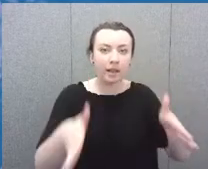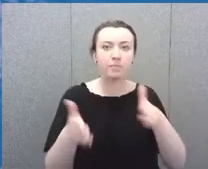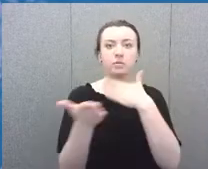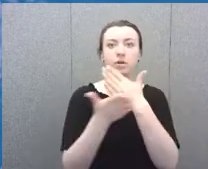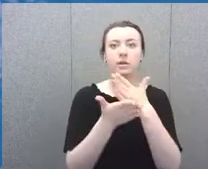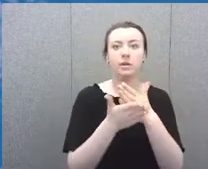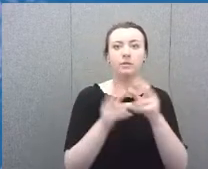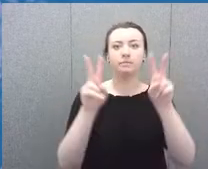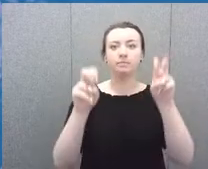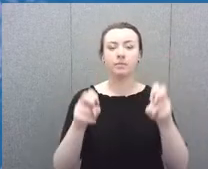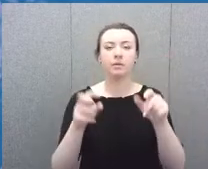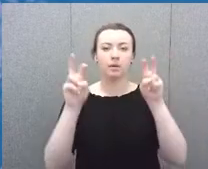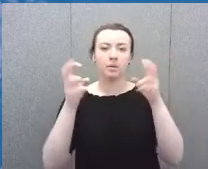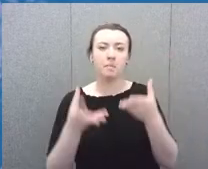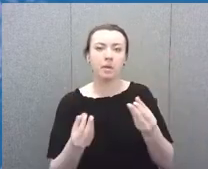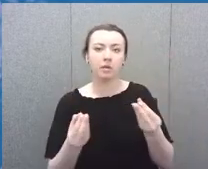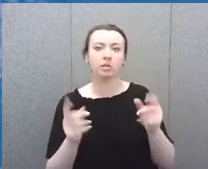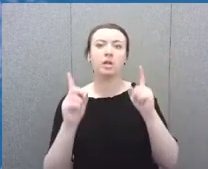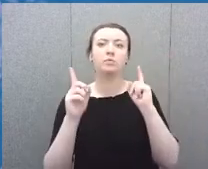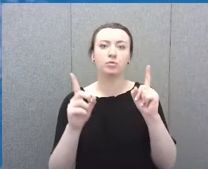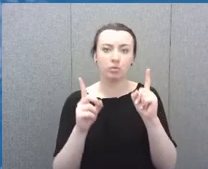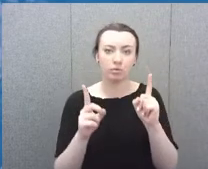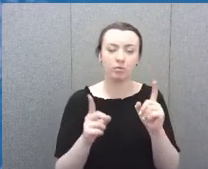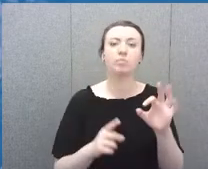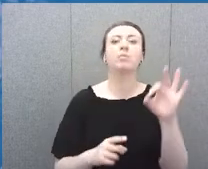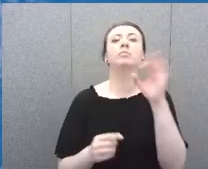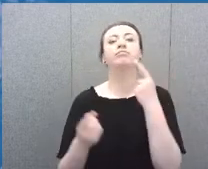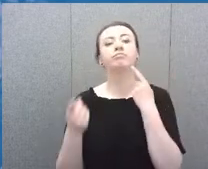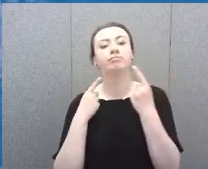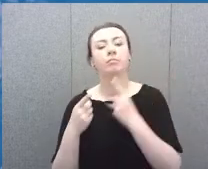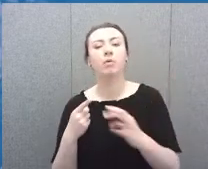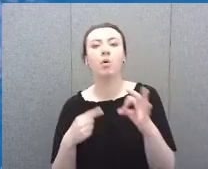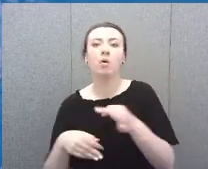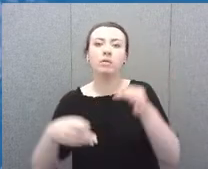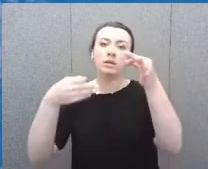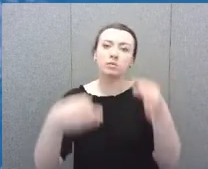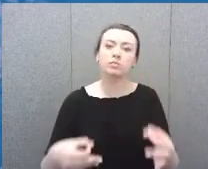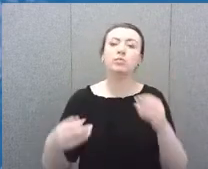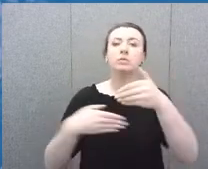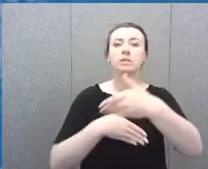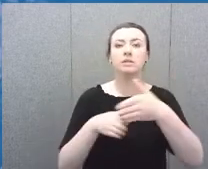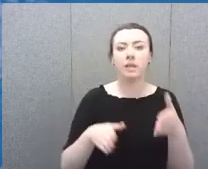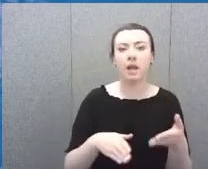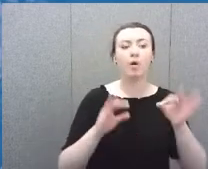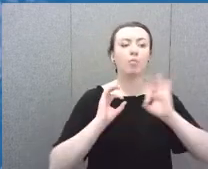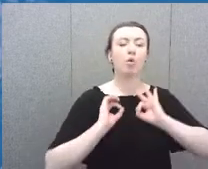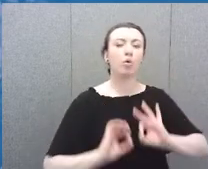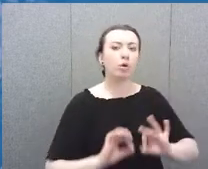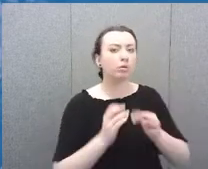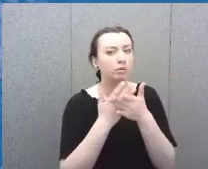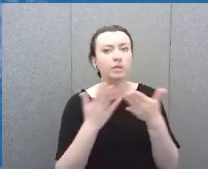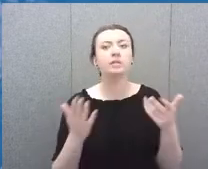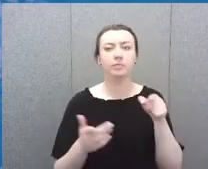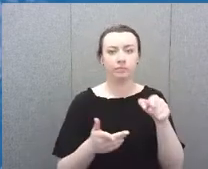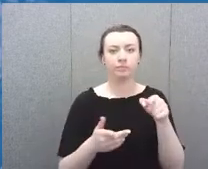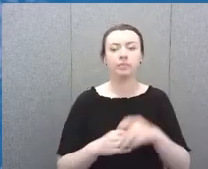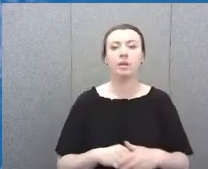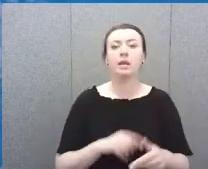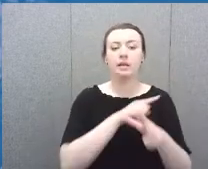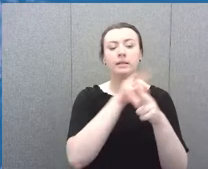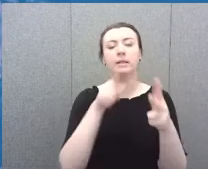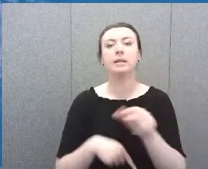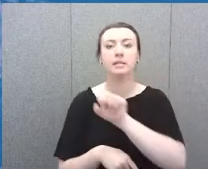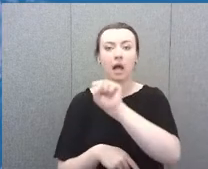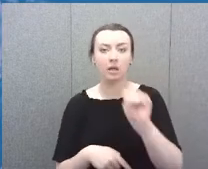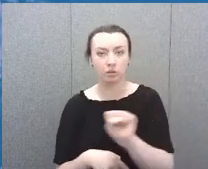мягкой безопасности, не говоря про полицию, систему юстиции, судов и так далее. Особенно в